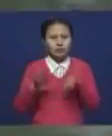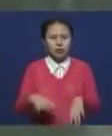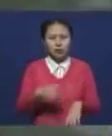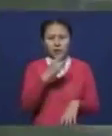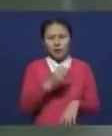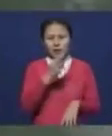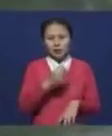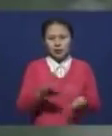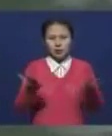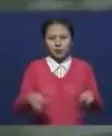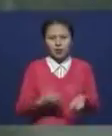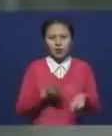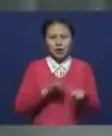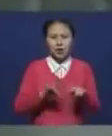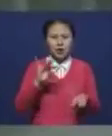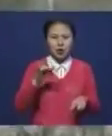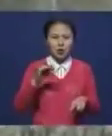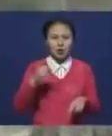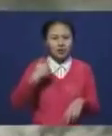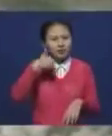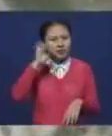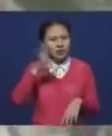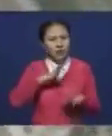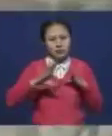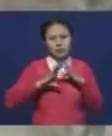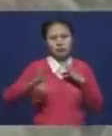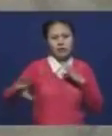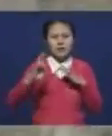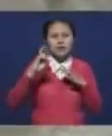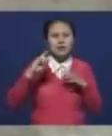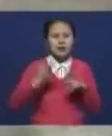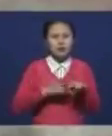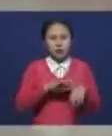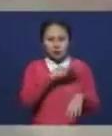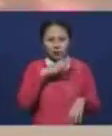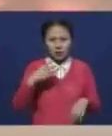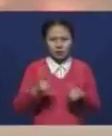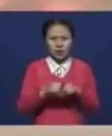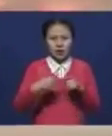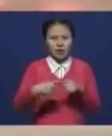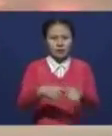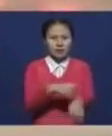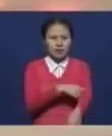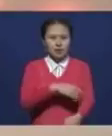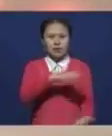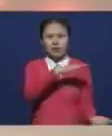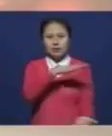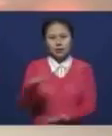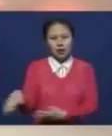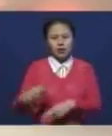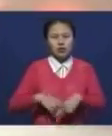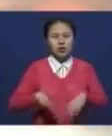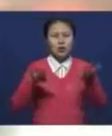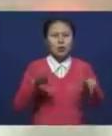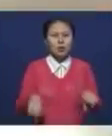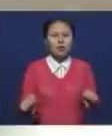күн болды. Әсіресе Нью-Йорк штатын күні кеше ақұлпа басып қалыпты. Мұнда кейбір жерлерде қардың қалыңдығы 1 метрден асқан. Сондықтан өңірдегі